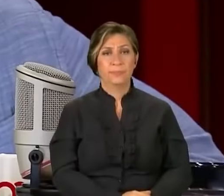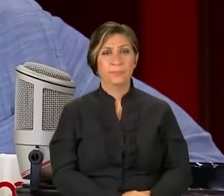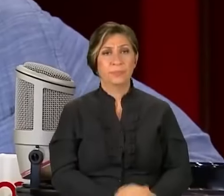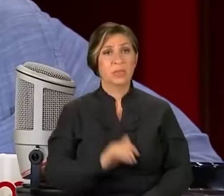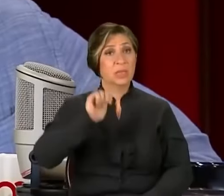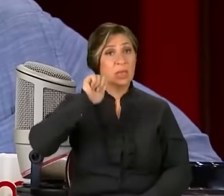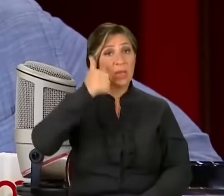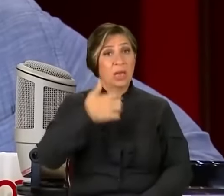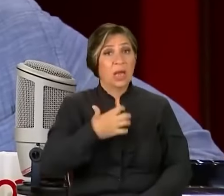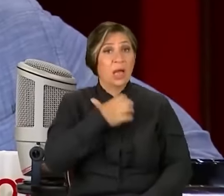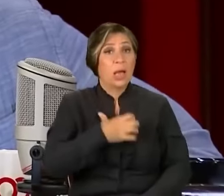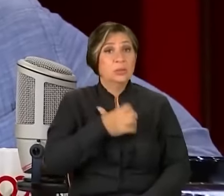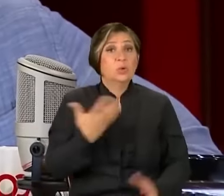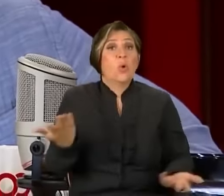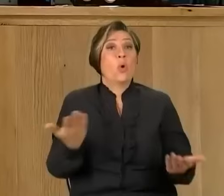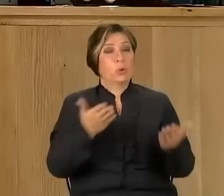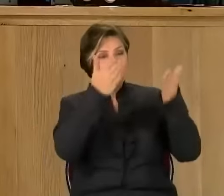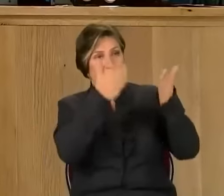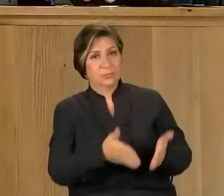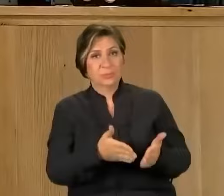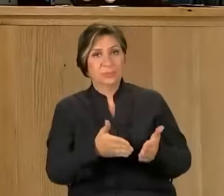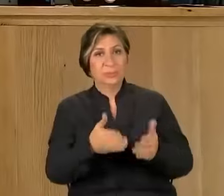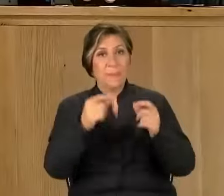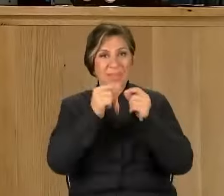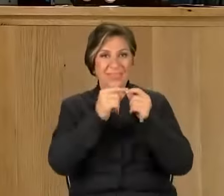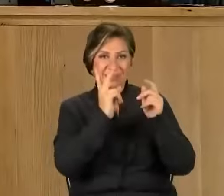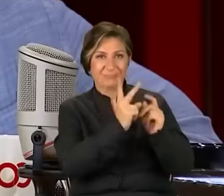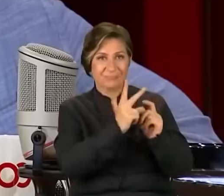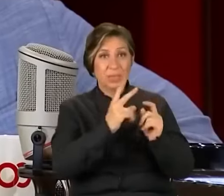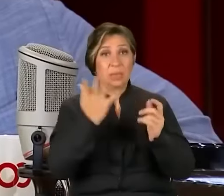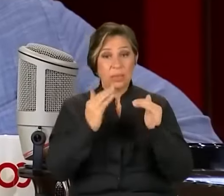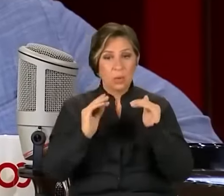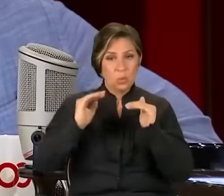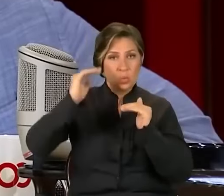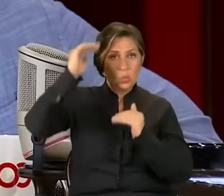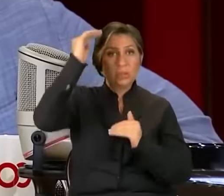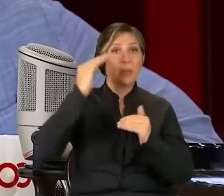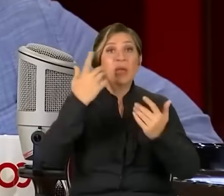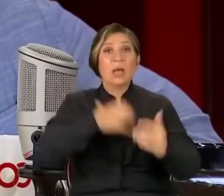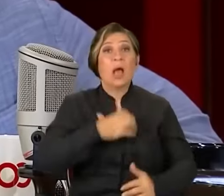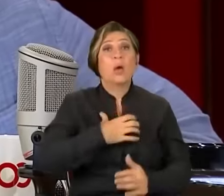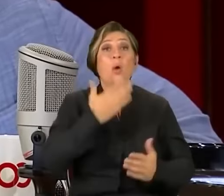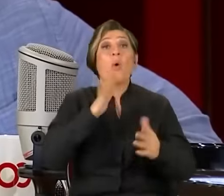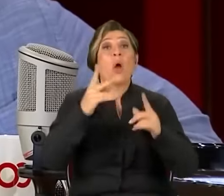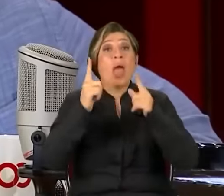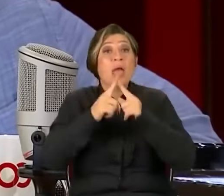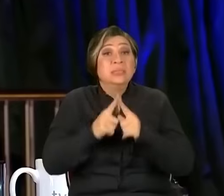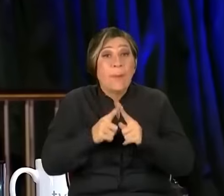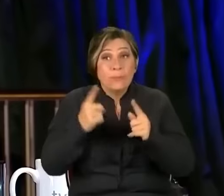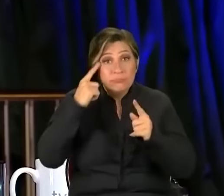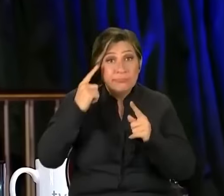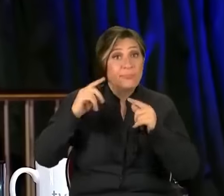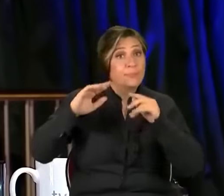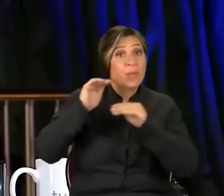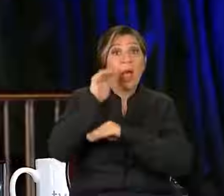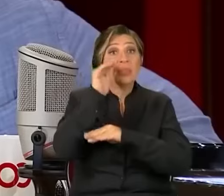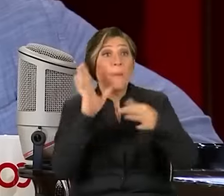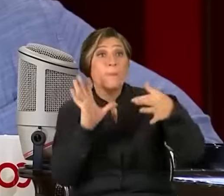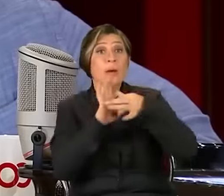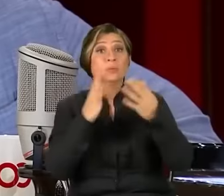Yarının kaygısı yok ki karakterde. Hı. Yani ben ne kadar yükselebilirimin kaygısı yok. Bir hesabı yok artık hayatla.